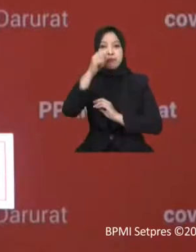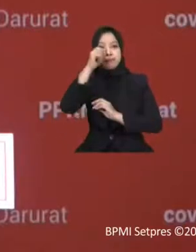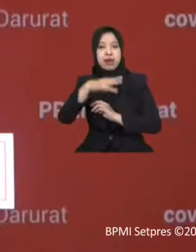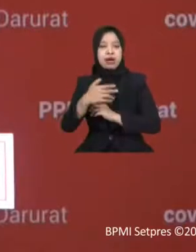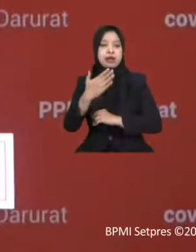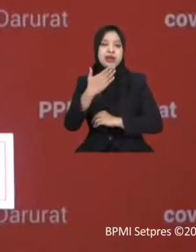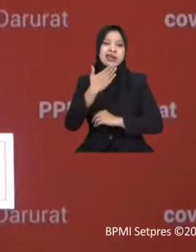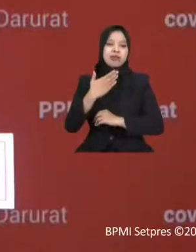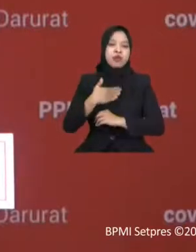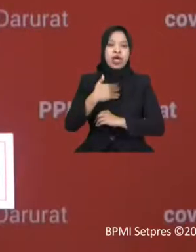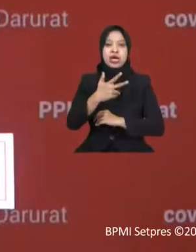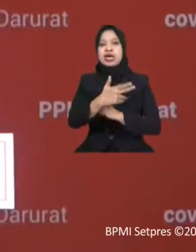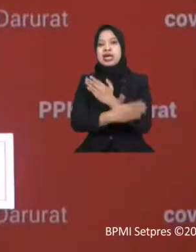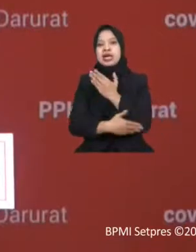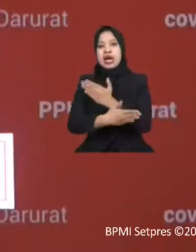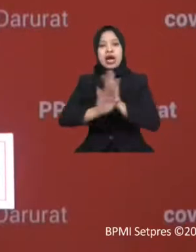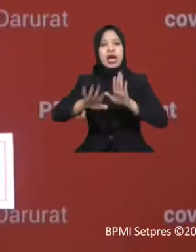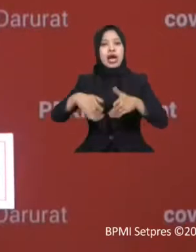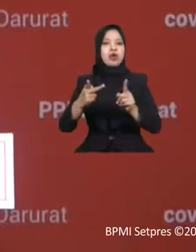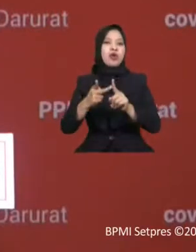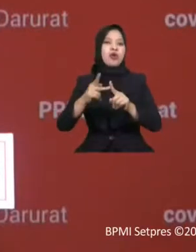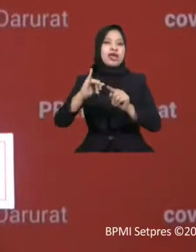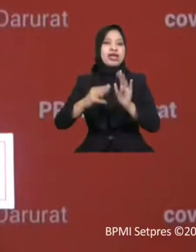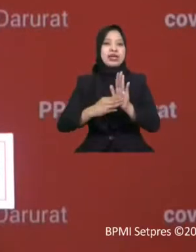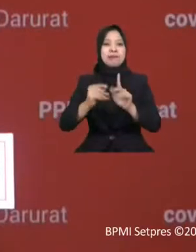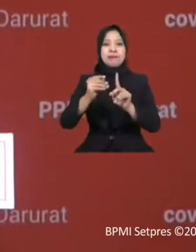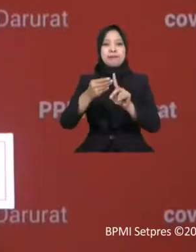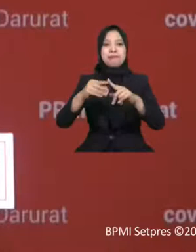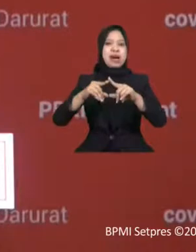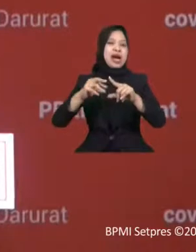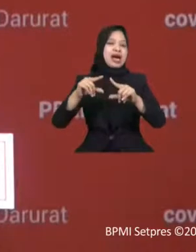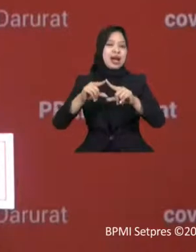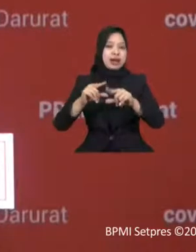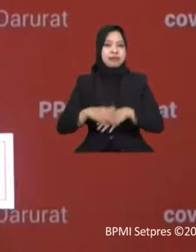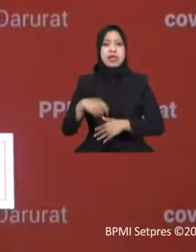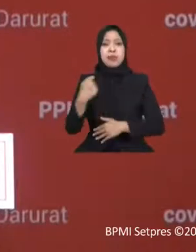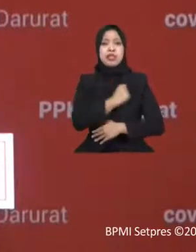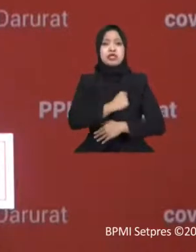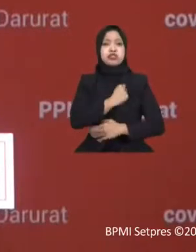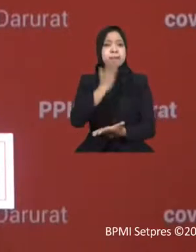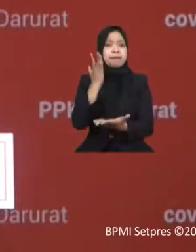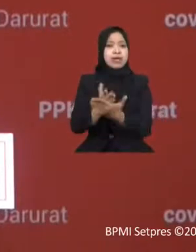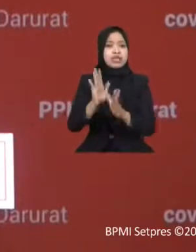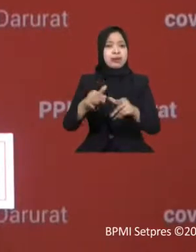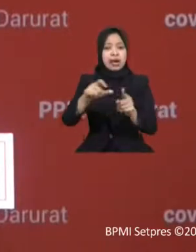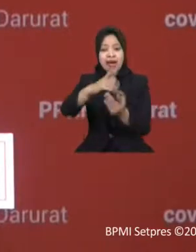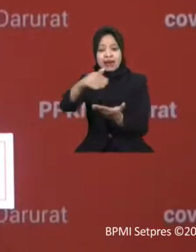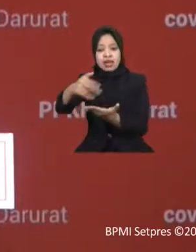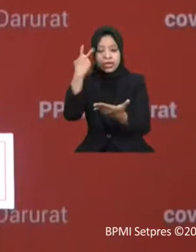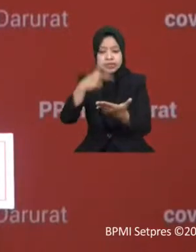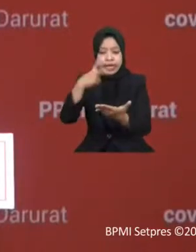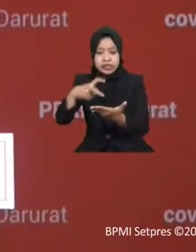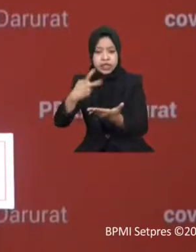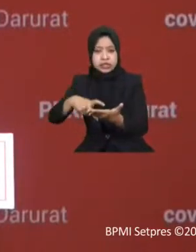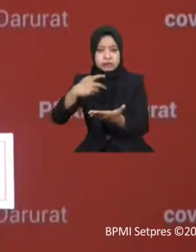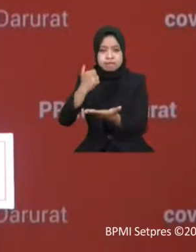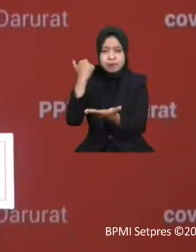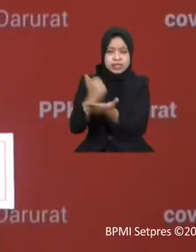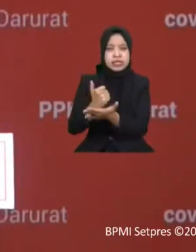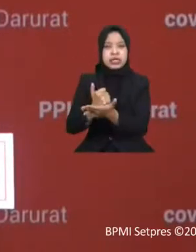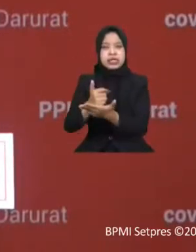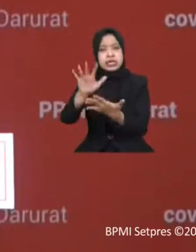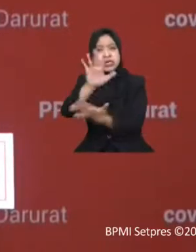atau himbara mensos memastikan proses pemutakhiran data berjalan